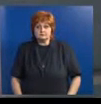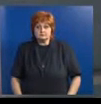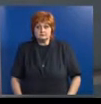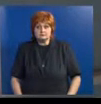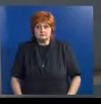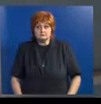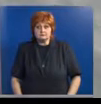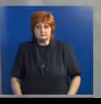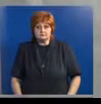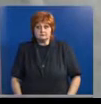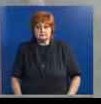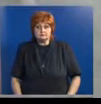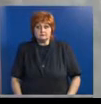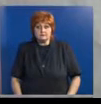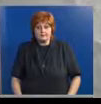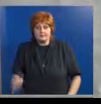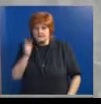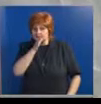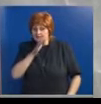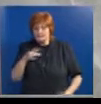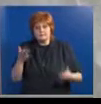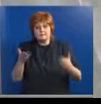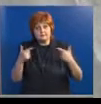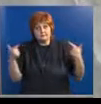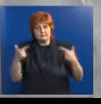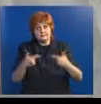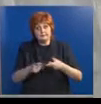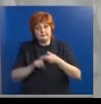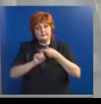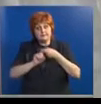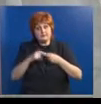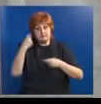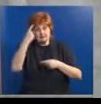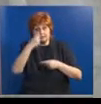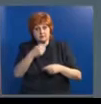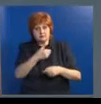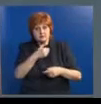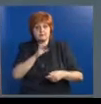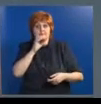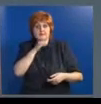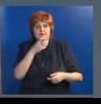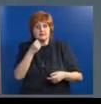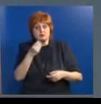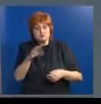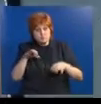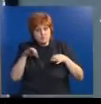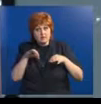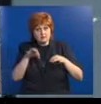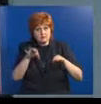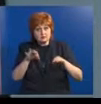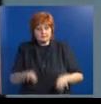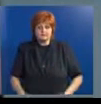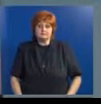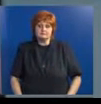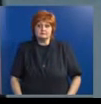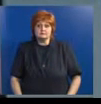покататься, скорее всего. Ну а в ходе разбирательства установлена причастность данных лиц к попытке угона еще одного автомобиля. Александр